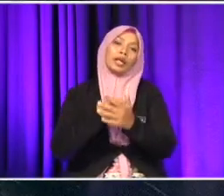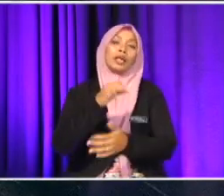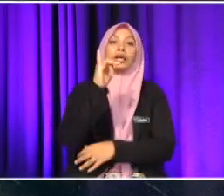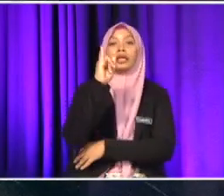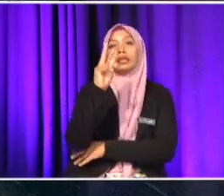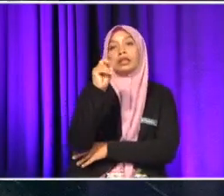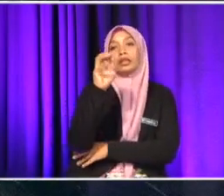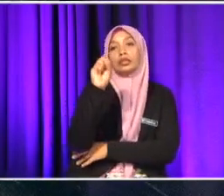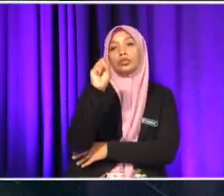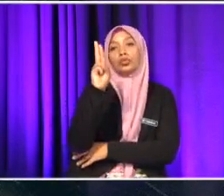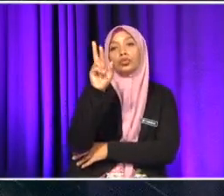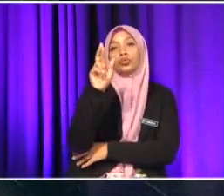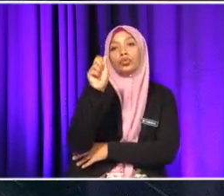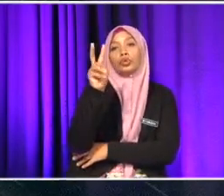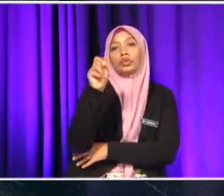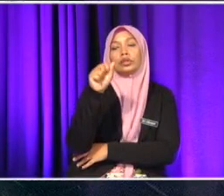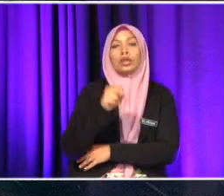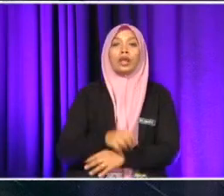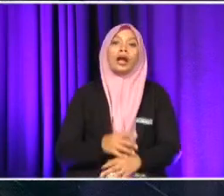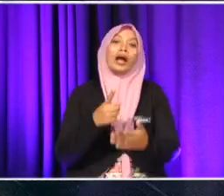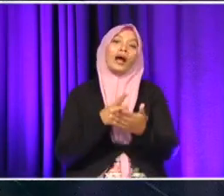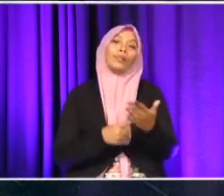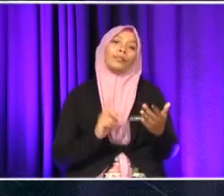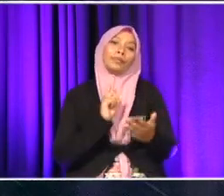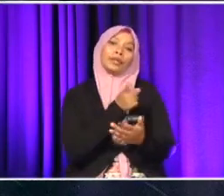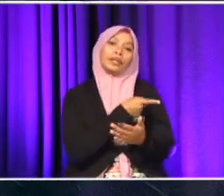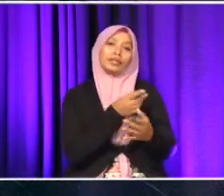pekerja apa kita dapat nah ini